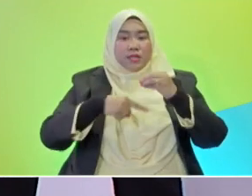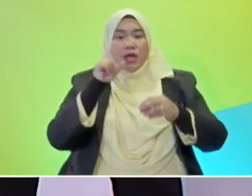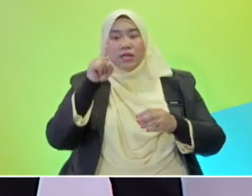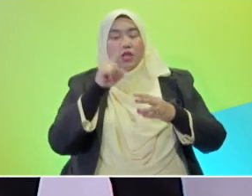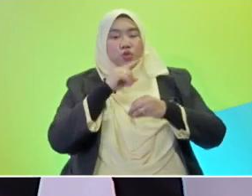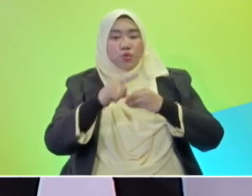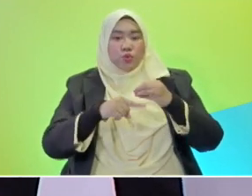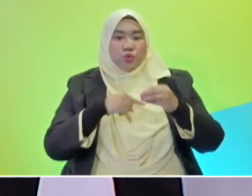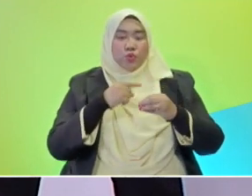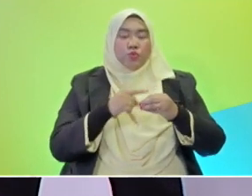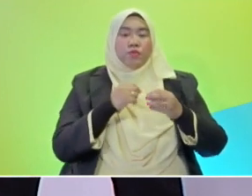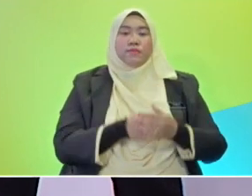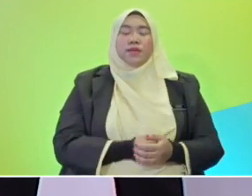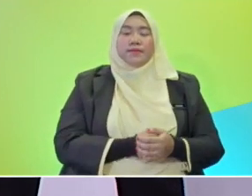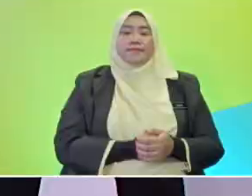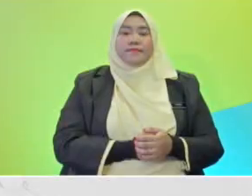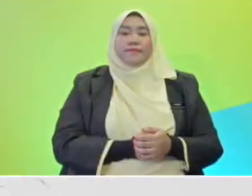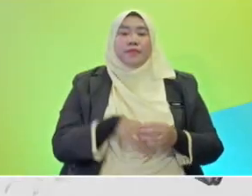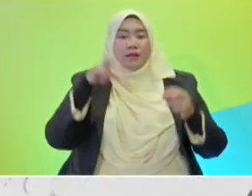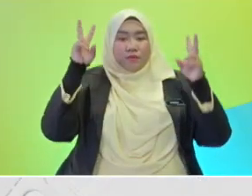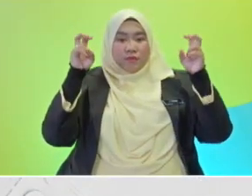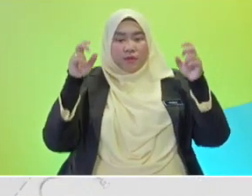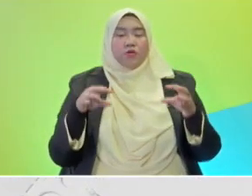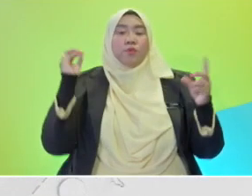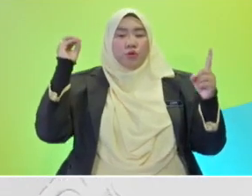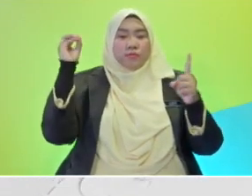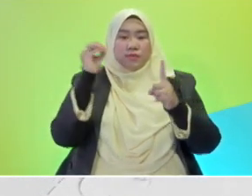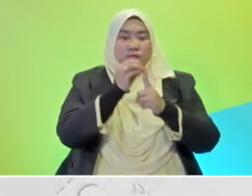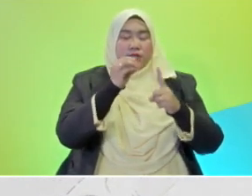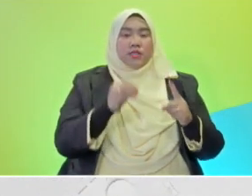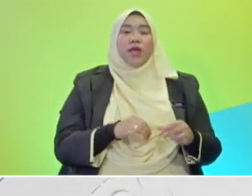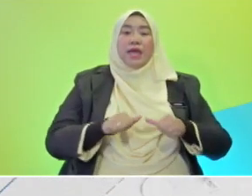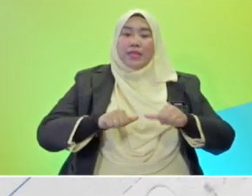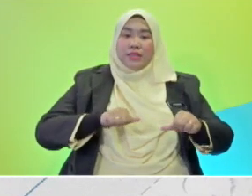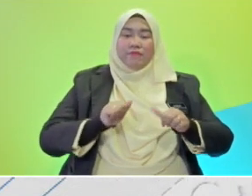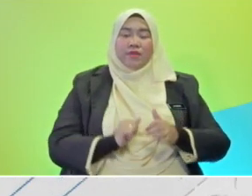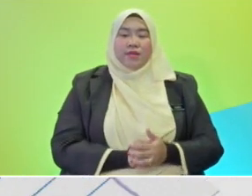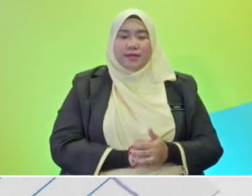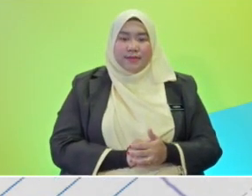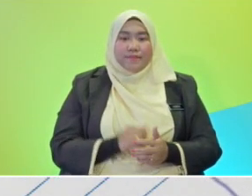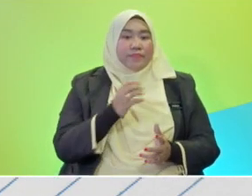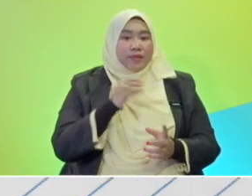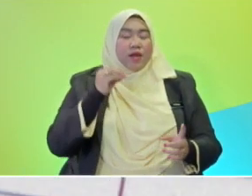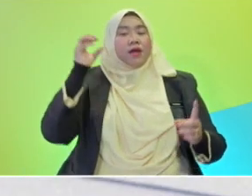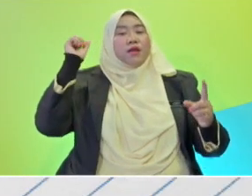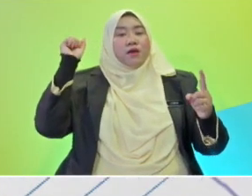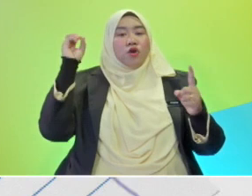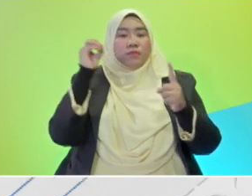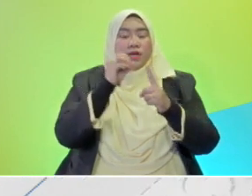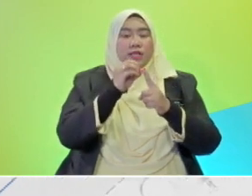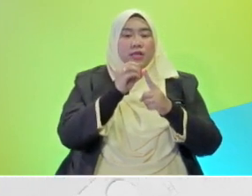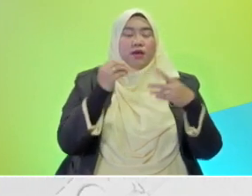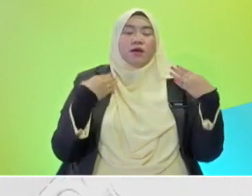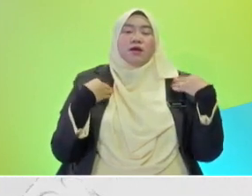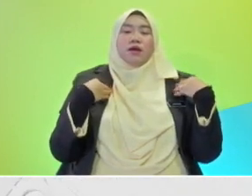satu kelompok dimana pertama objektif Cikgu Oke dan juga activity sebenarnya objektif dan activity ini kita saling